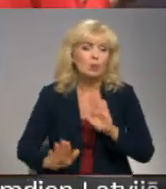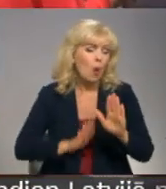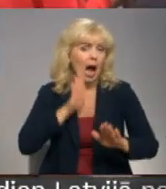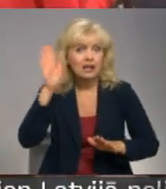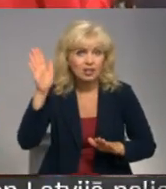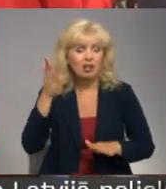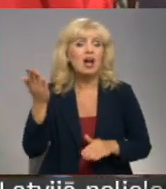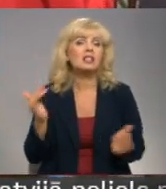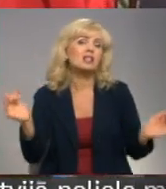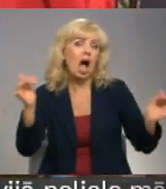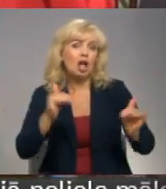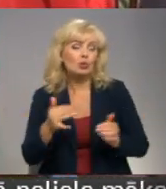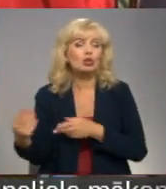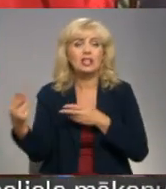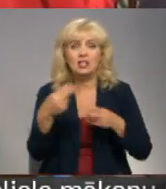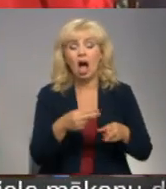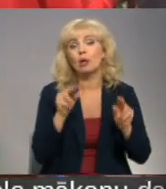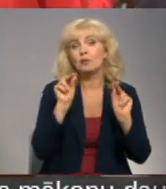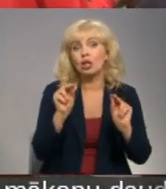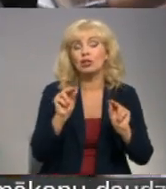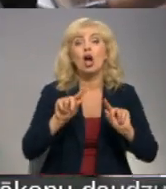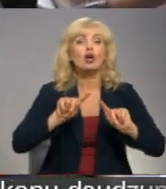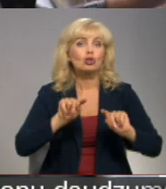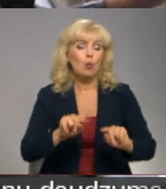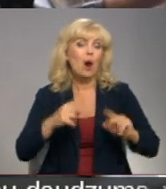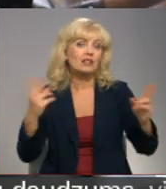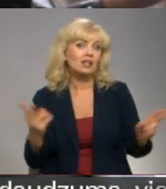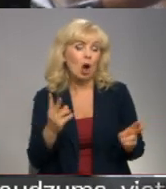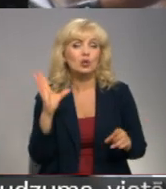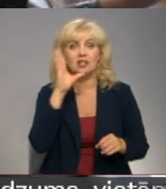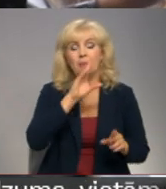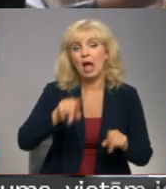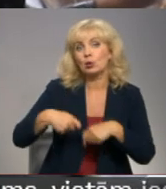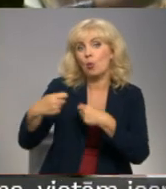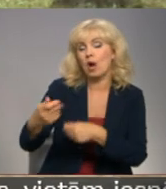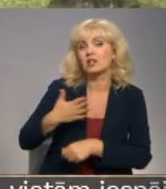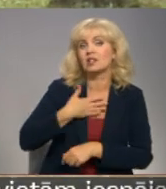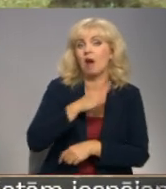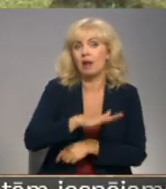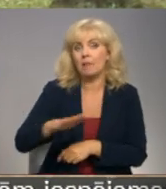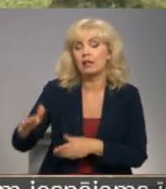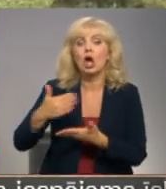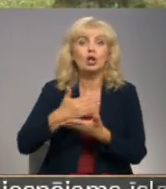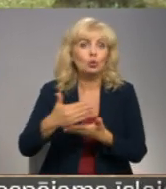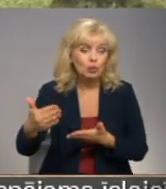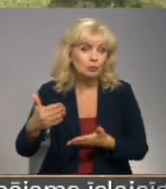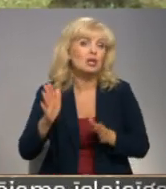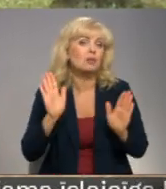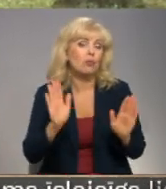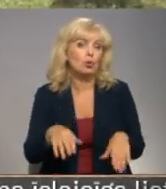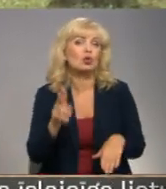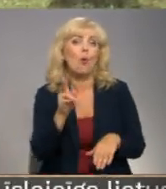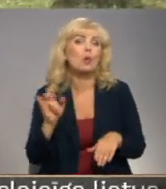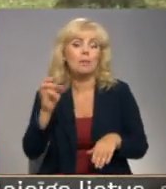gaismai. Sanākušie un sabraukušie tic, ka šo tradīciju spēs nodot arī saviem bērniem, un tā turpināsies, kamēr vien būs